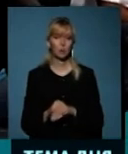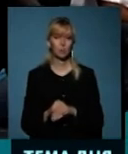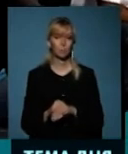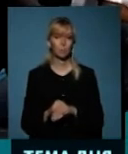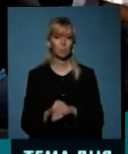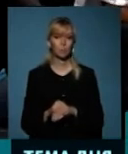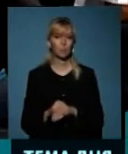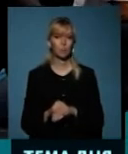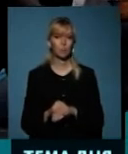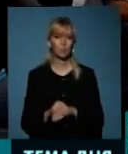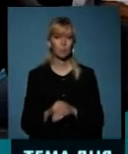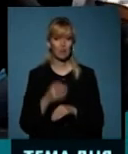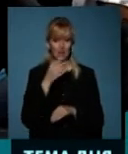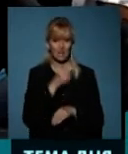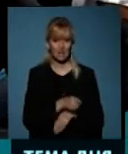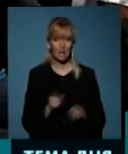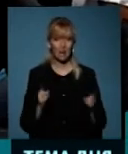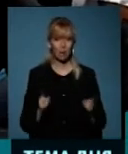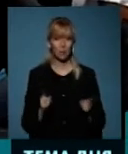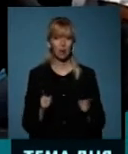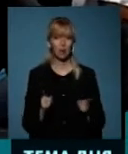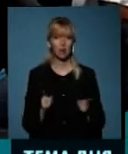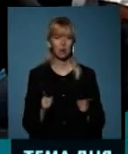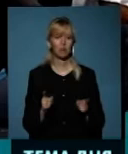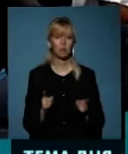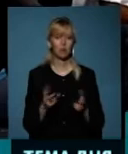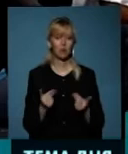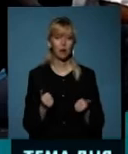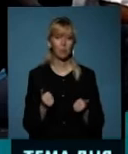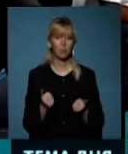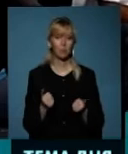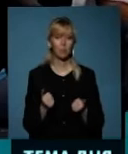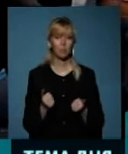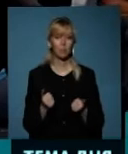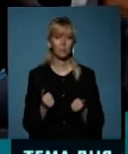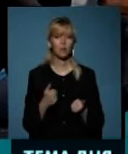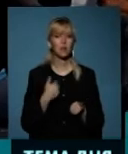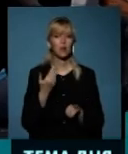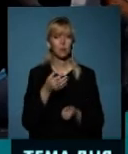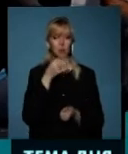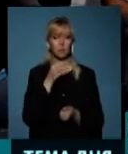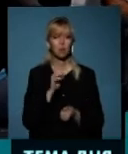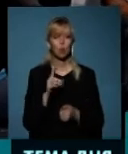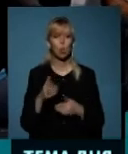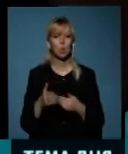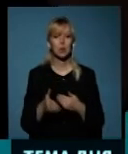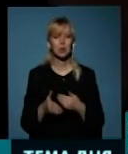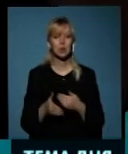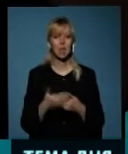не скажу, що так дуже, за цей період, да? За цей невеличкий період, да? Часу. Ну, я вам скажу, що санкція